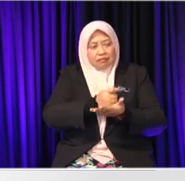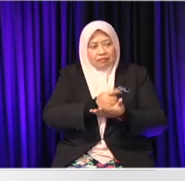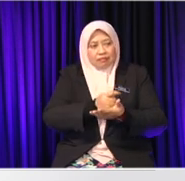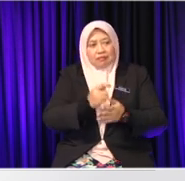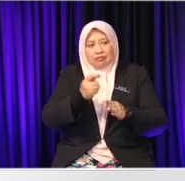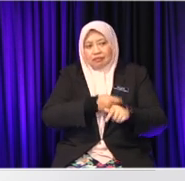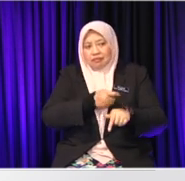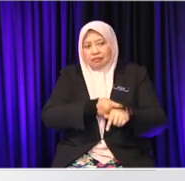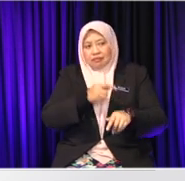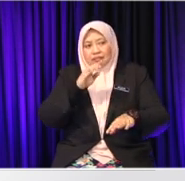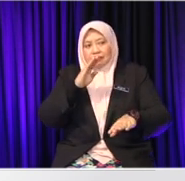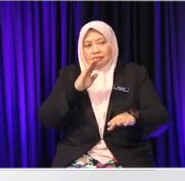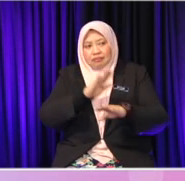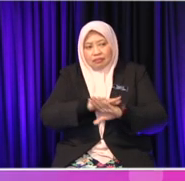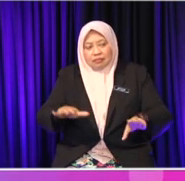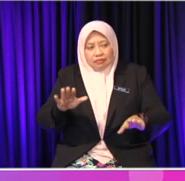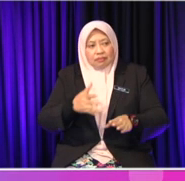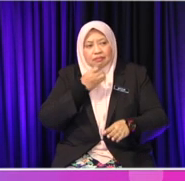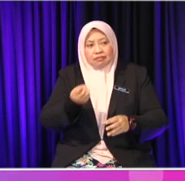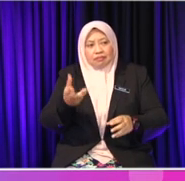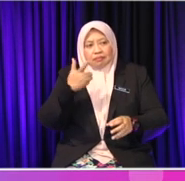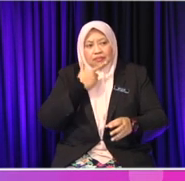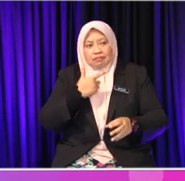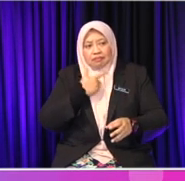telah dilanggang oleh sebelumnya